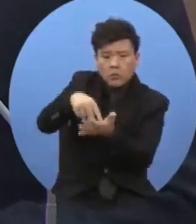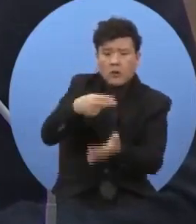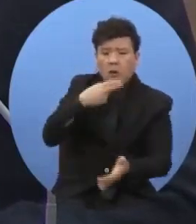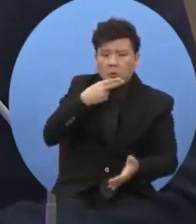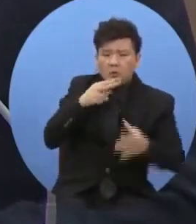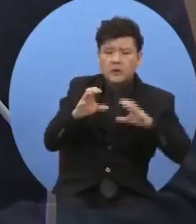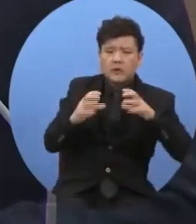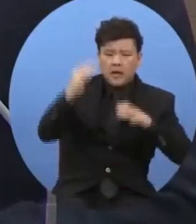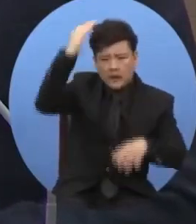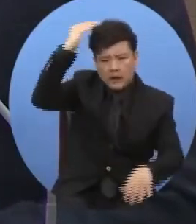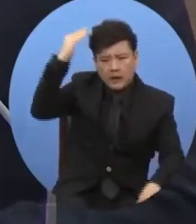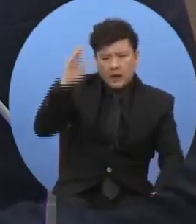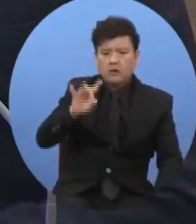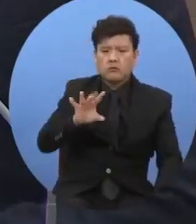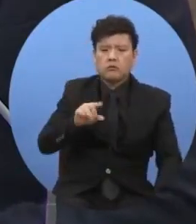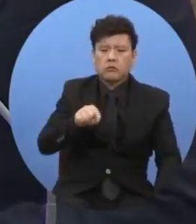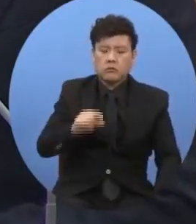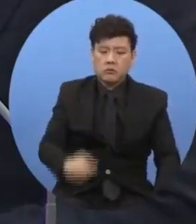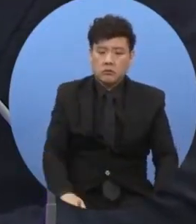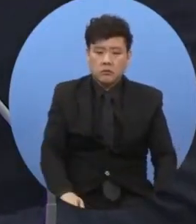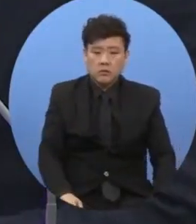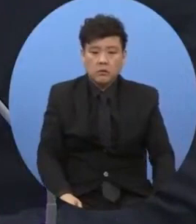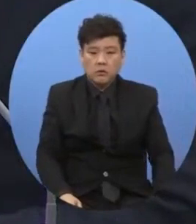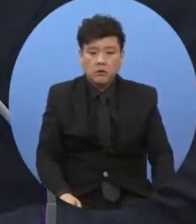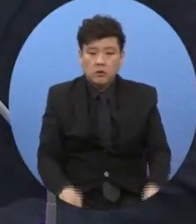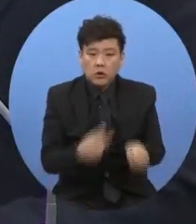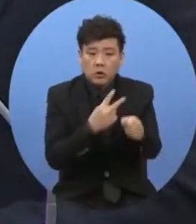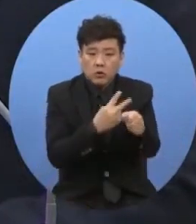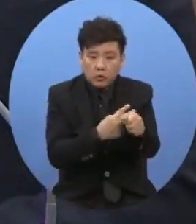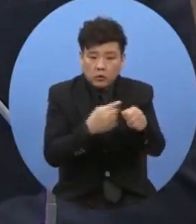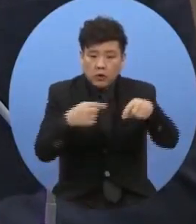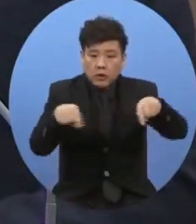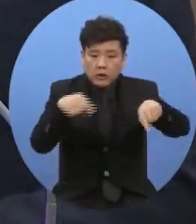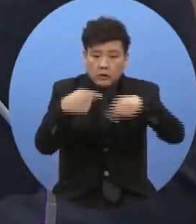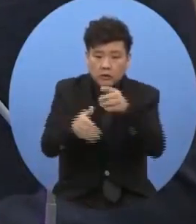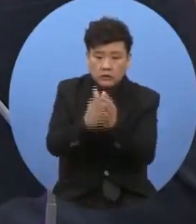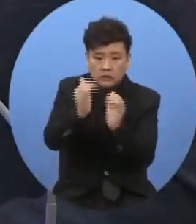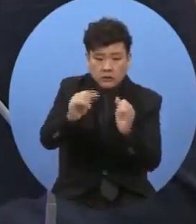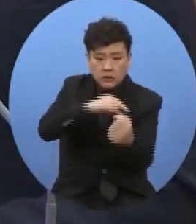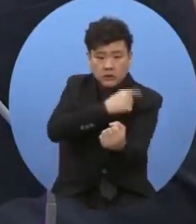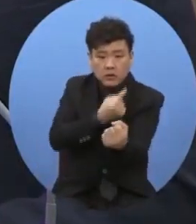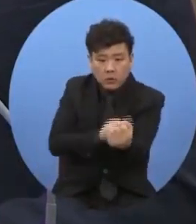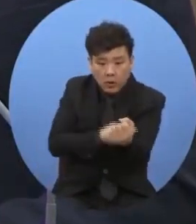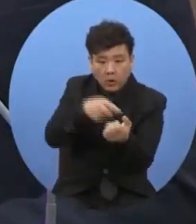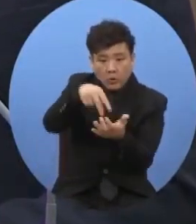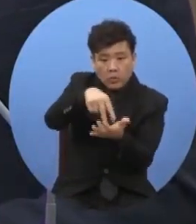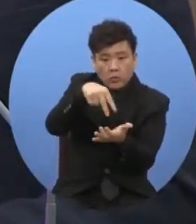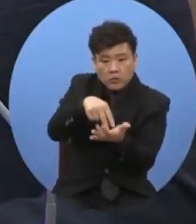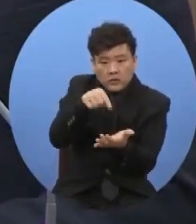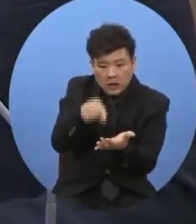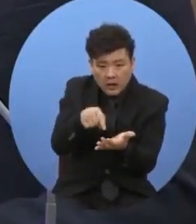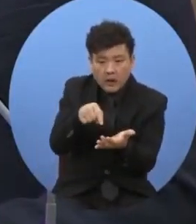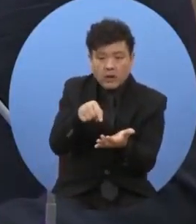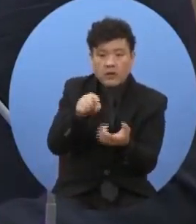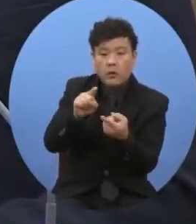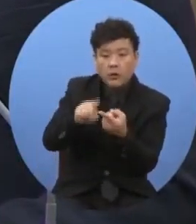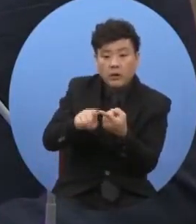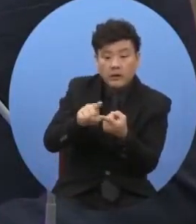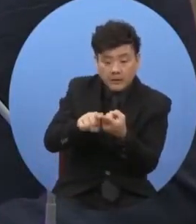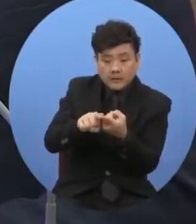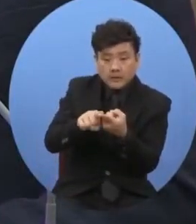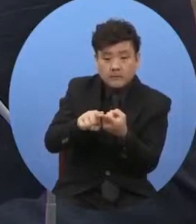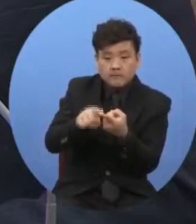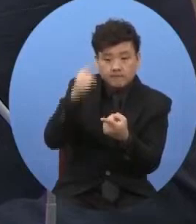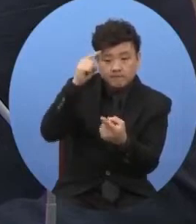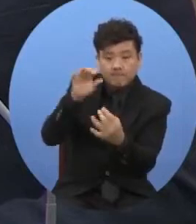뭐 교사의 정치적 시민권을 보장하는 방향으로 크게 우리 사회에 나아가야 된다는 점은 저도 박